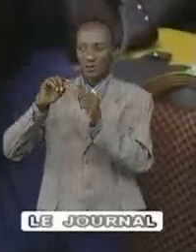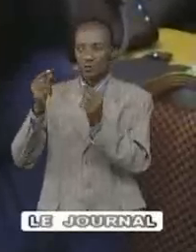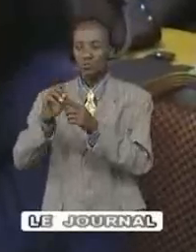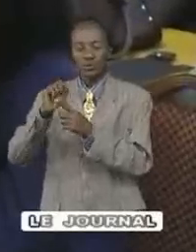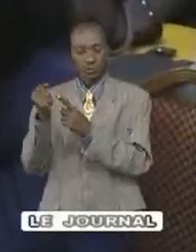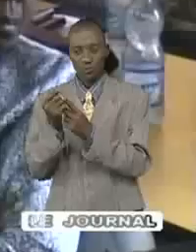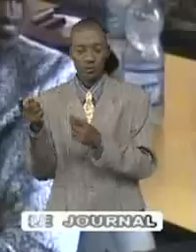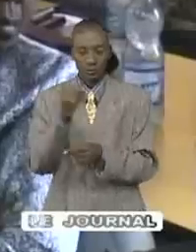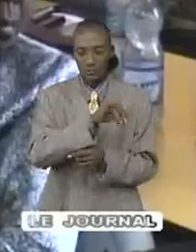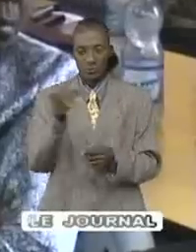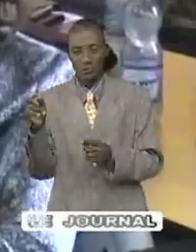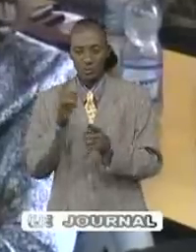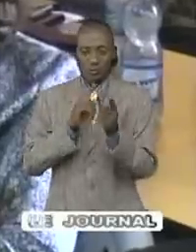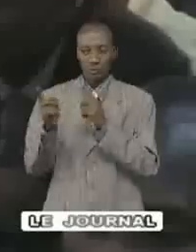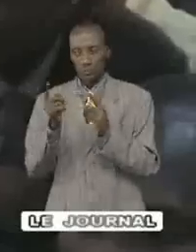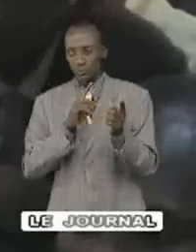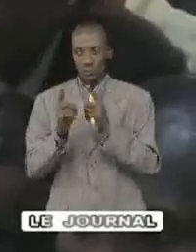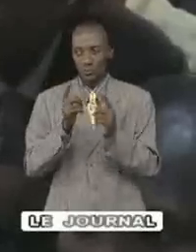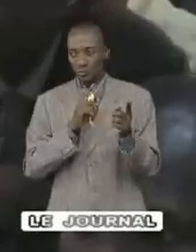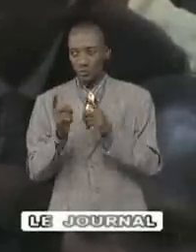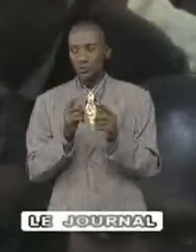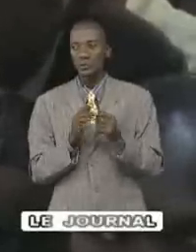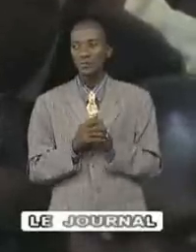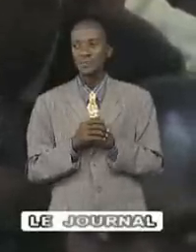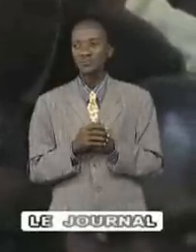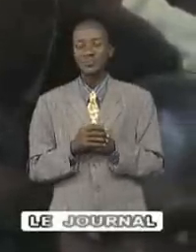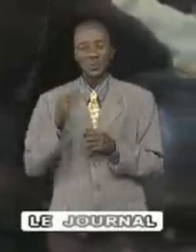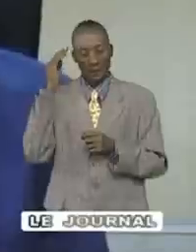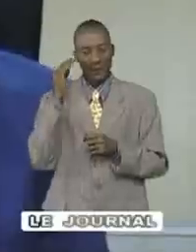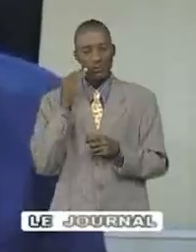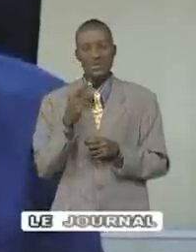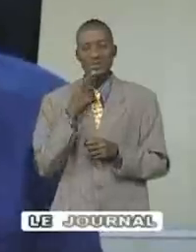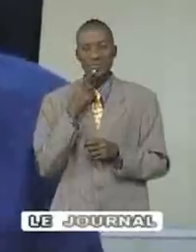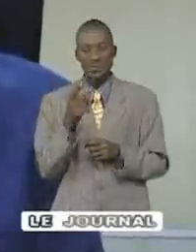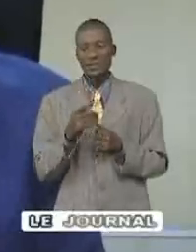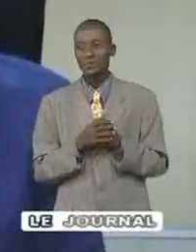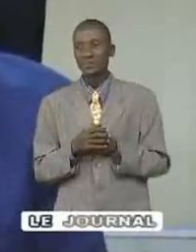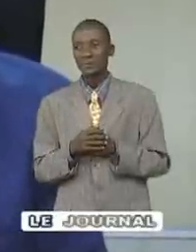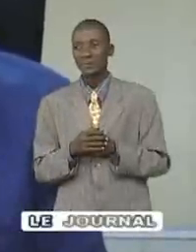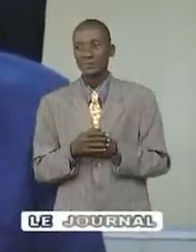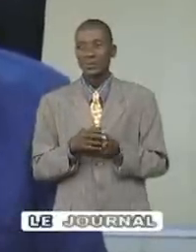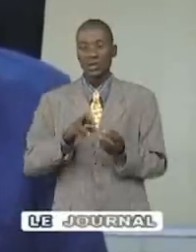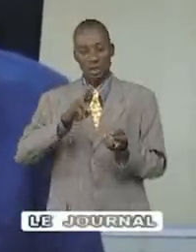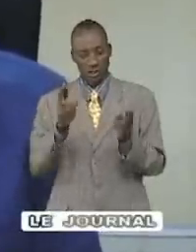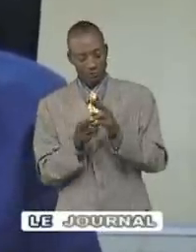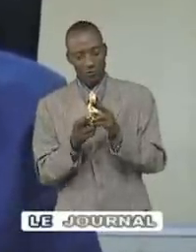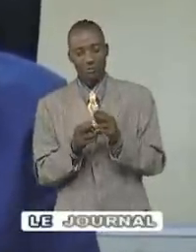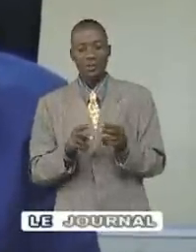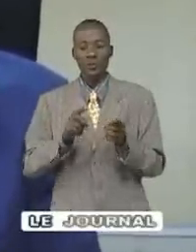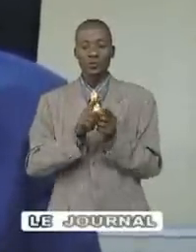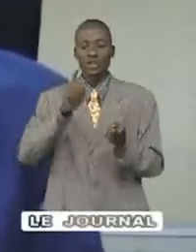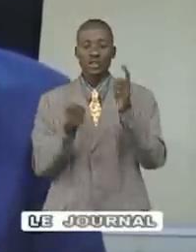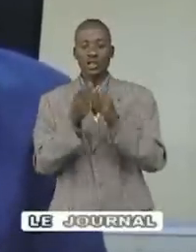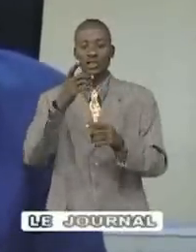Dr Félix Kabangé Numbi, ait rappelé l'impact de cette réforme. Parce que lorsqu'on fait une réforme, il y a des changements qui parfois